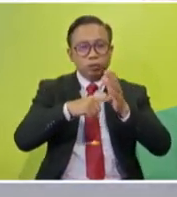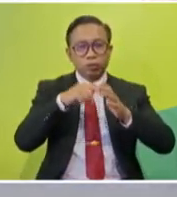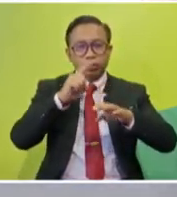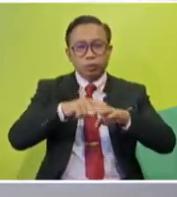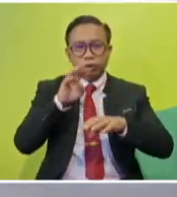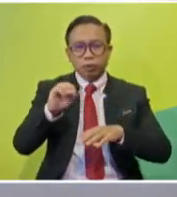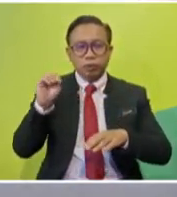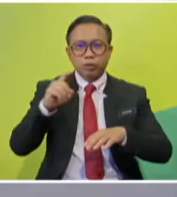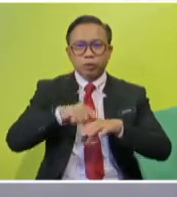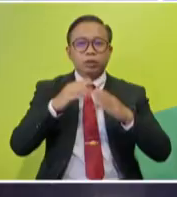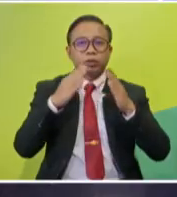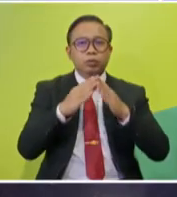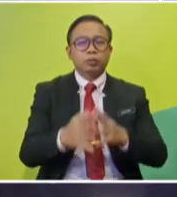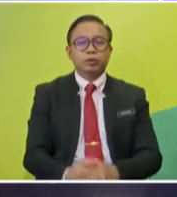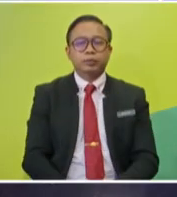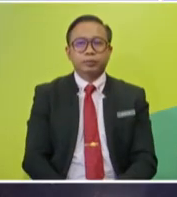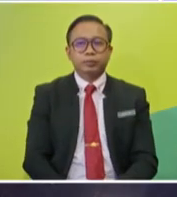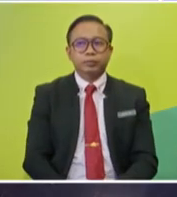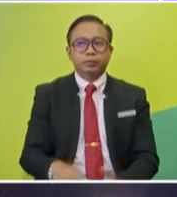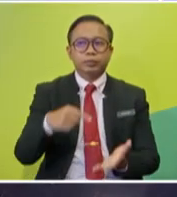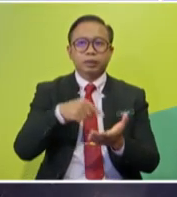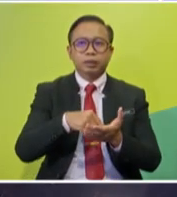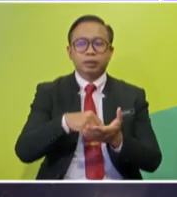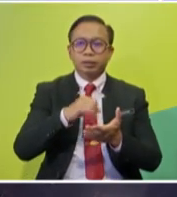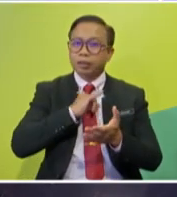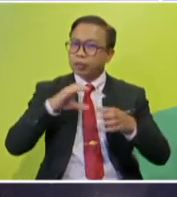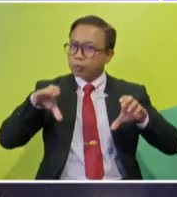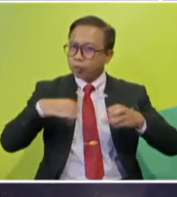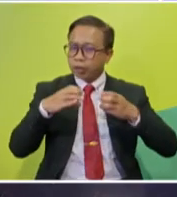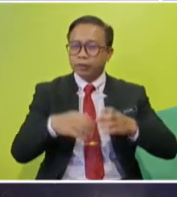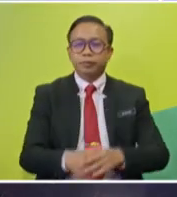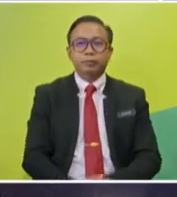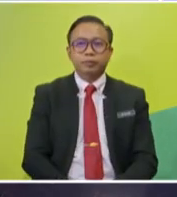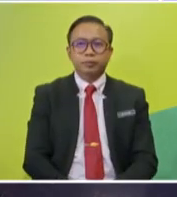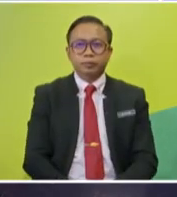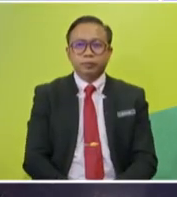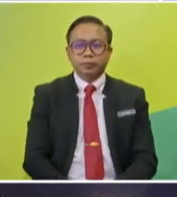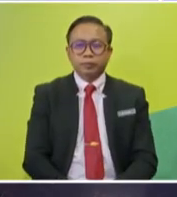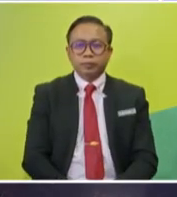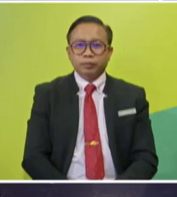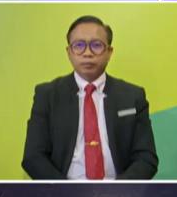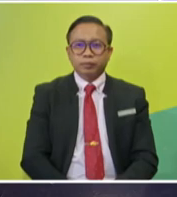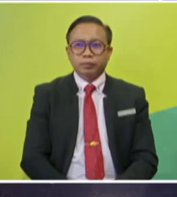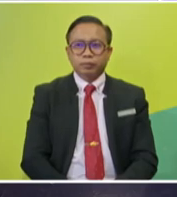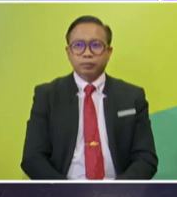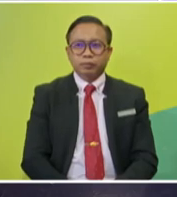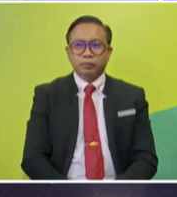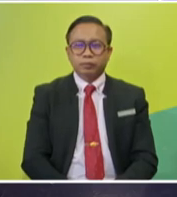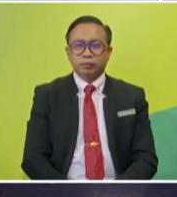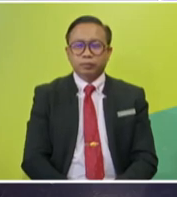murid-murid di rumah ya Ini hasilnya Oke jadi plastiknya